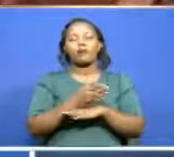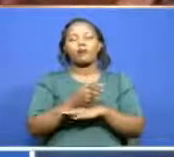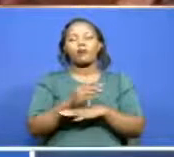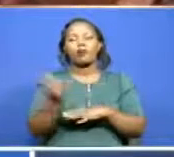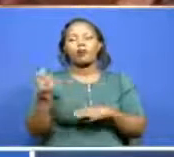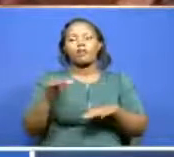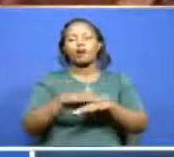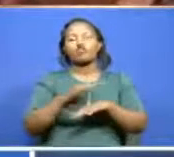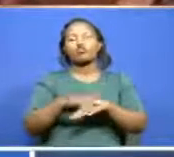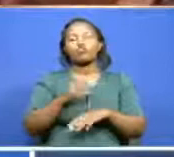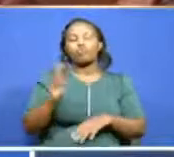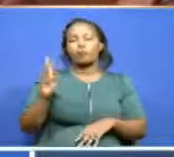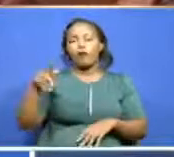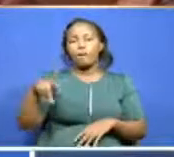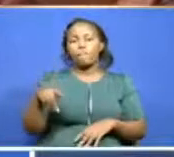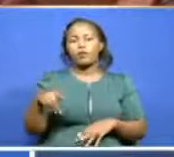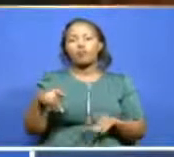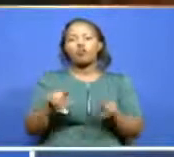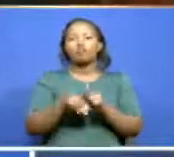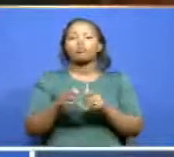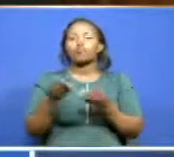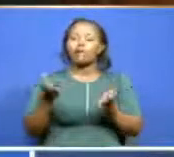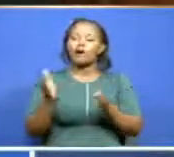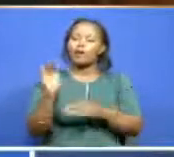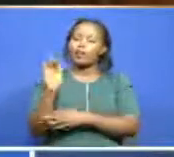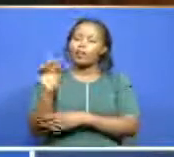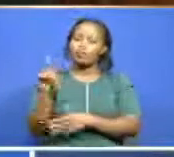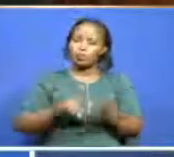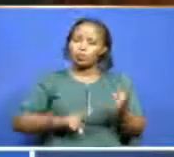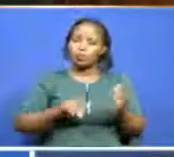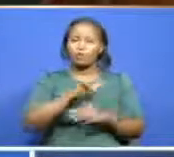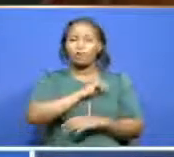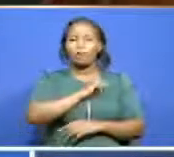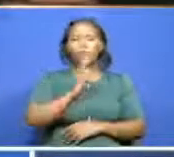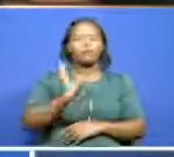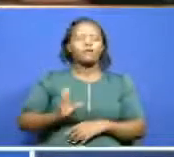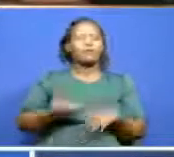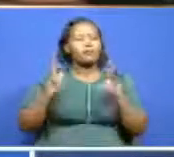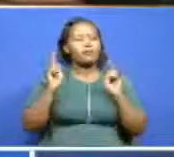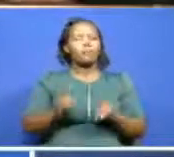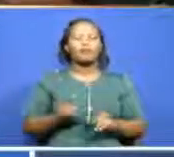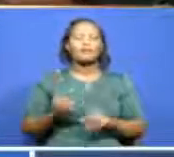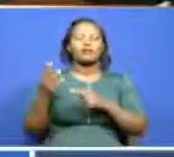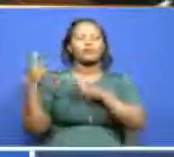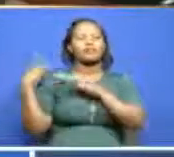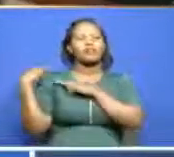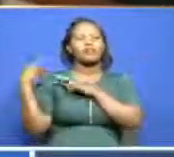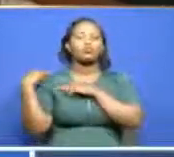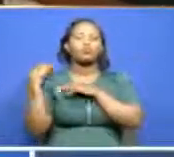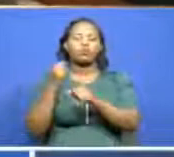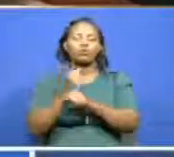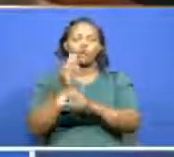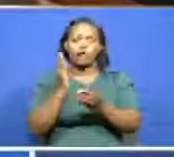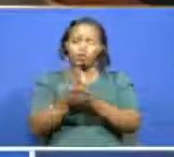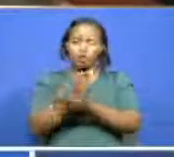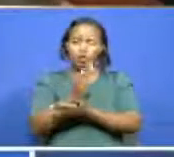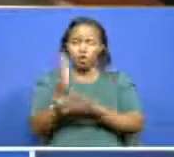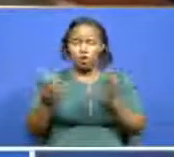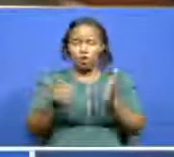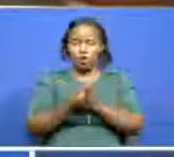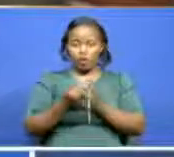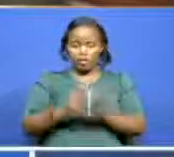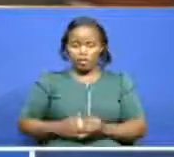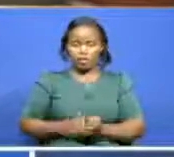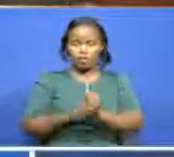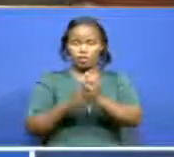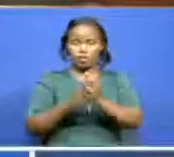Haji alishauri bunge la seneti kudhihirisha huruma katika majukumu yake ya kuwajibisha walio katika nyadhifa za uongozi na kuhakikisha